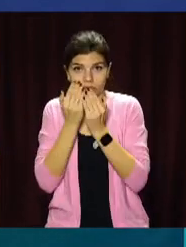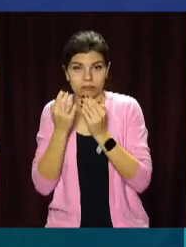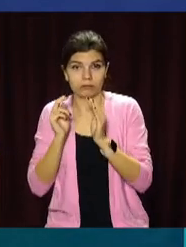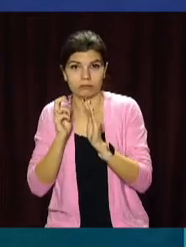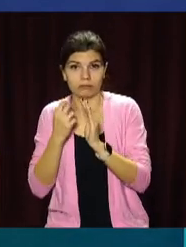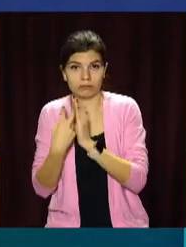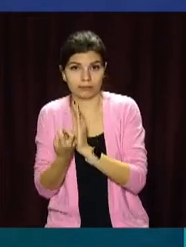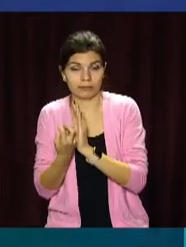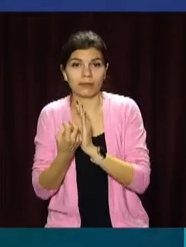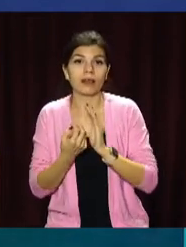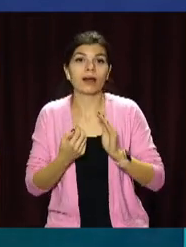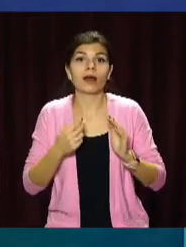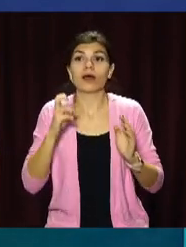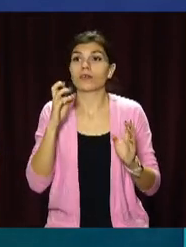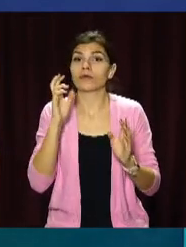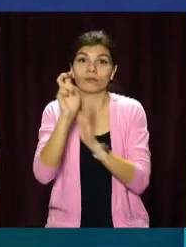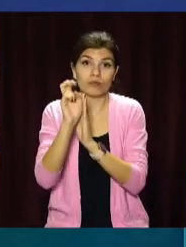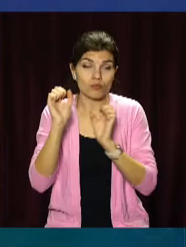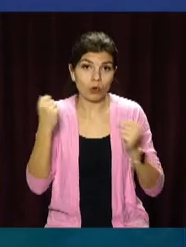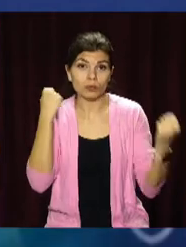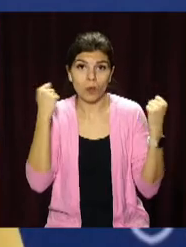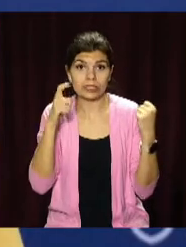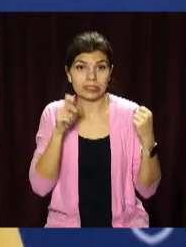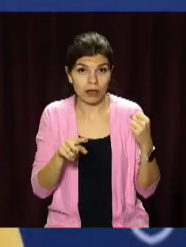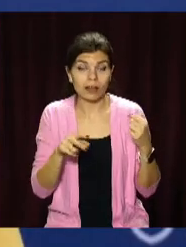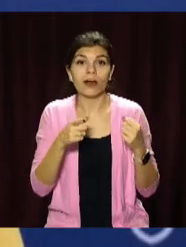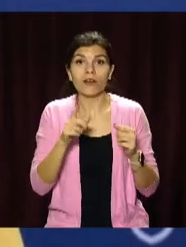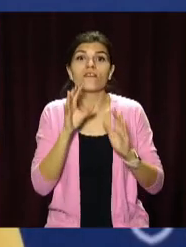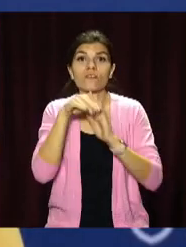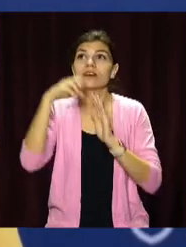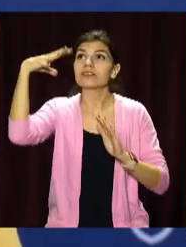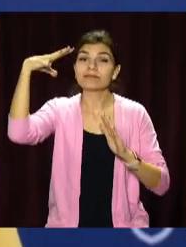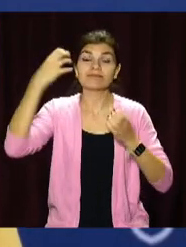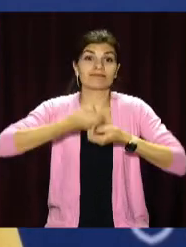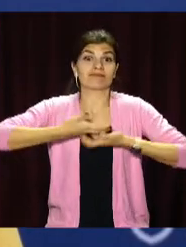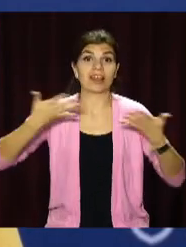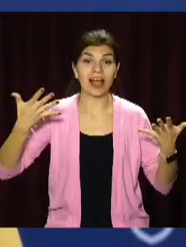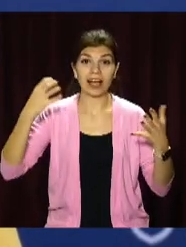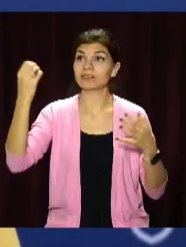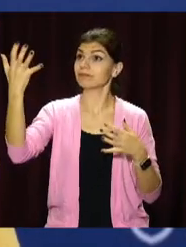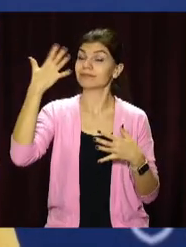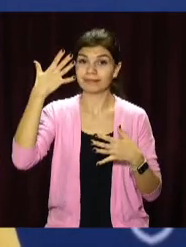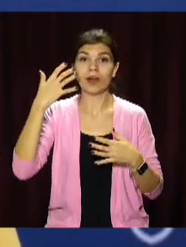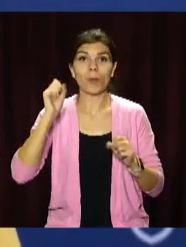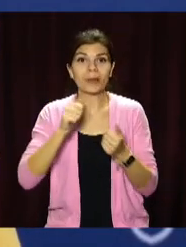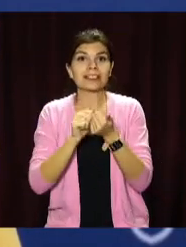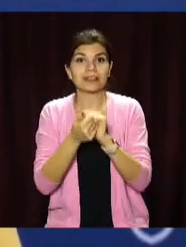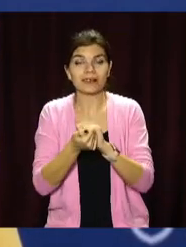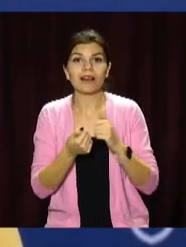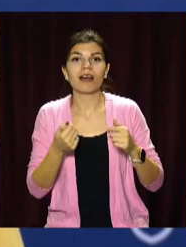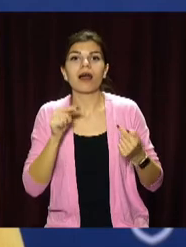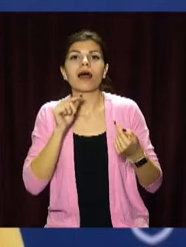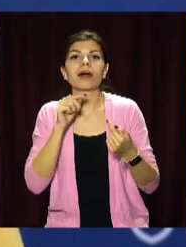навантаження і нехтувати походами в спортзал. Включайте яскраві лампи. Терапія яскравим світлом може замінити